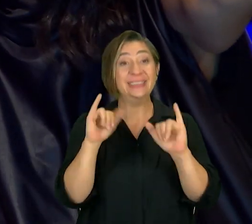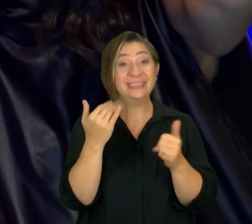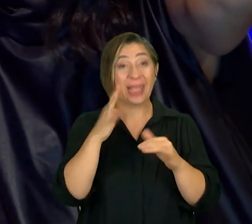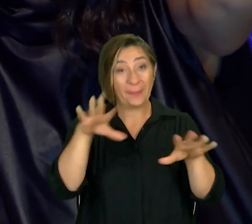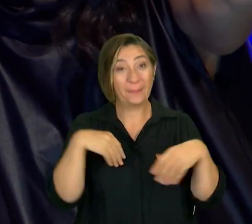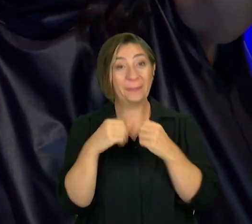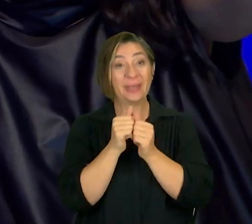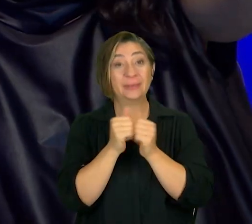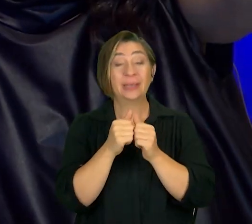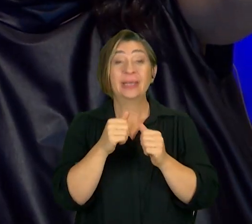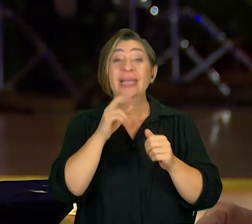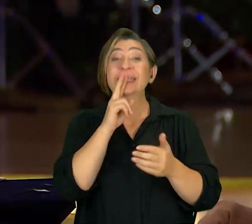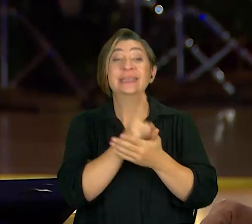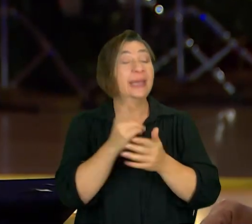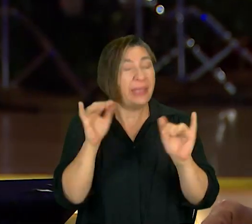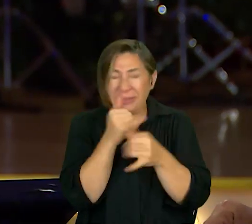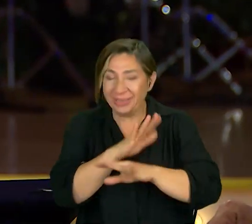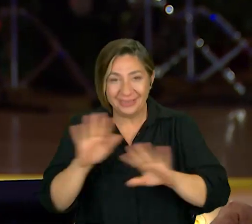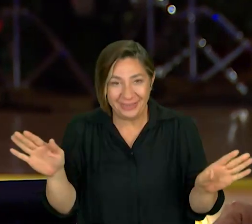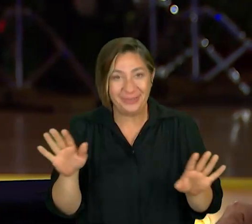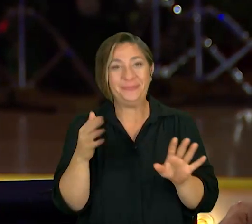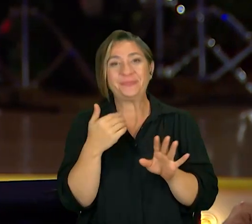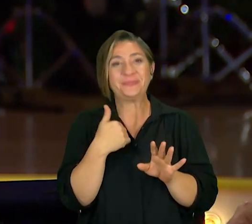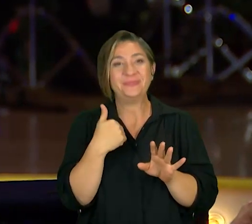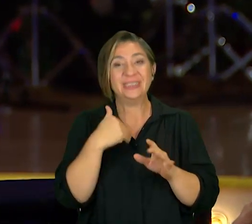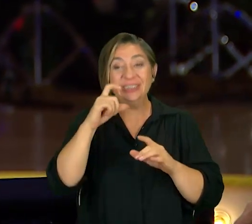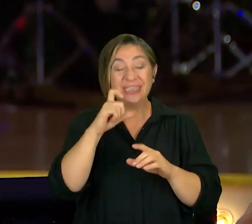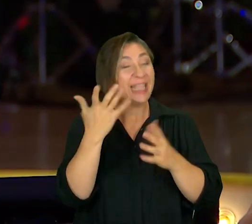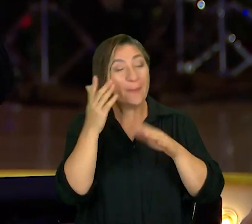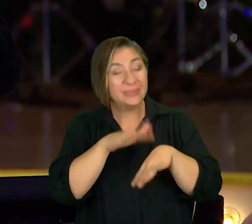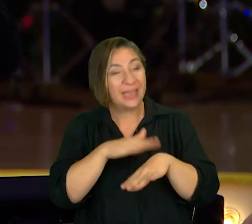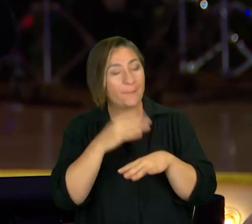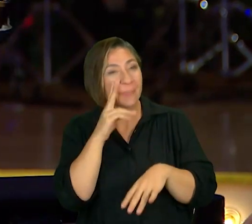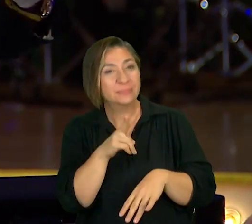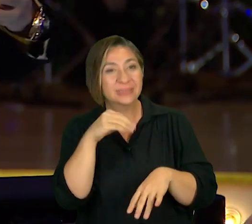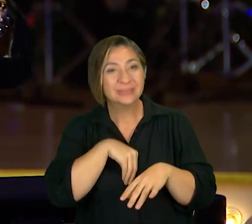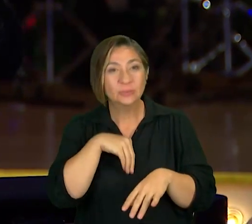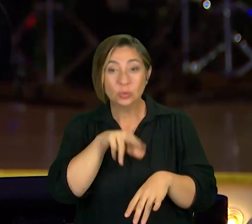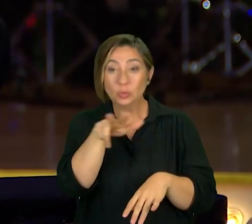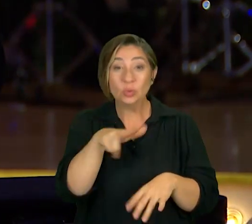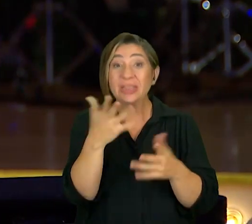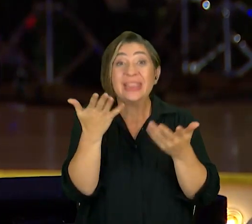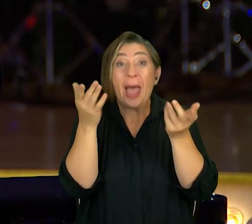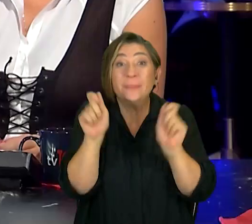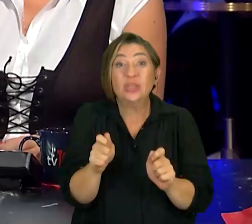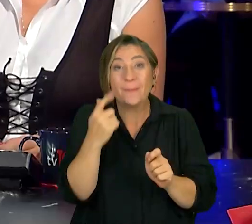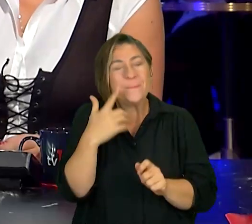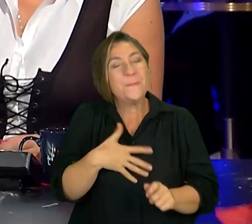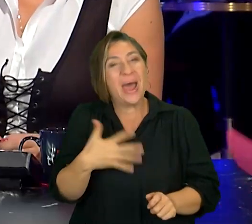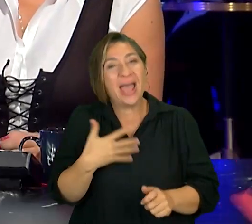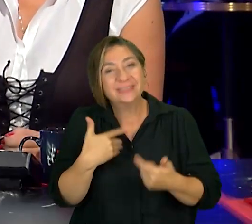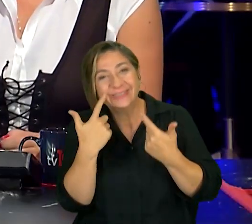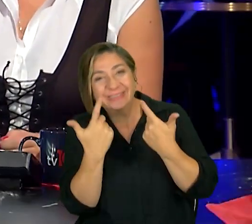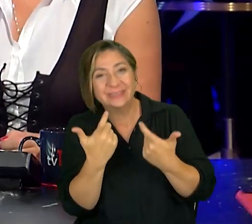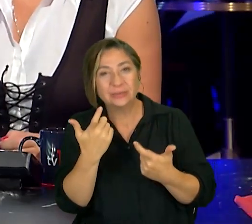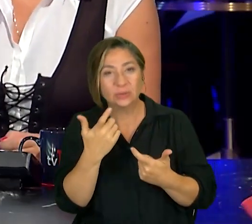yani. İşte kesinlikle eğlenceli değildi. Ben Cengiz'in de ne yaptığına bakmak için baktım yani üçü yani ne yapılabiliyor çünkü. Niye